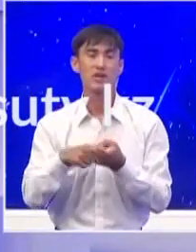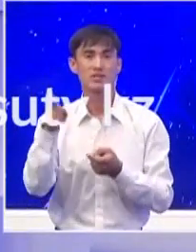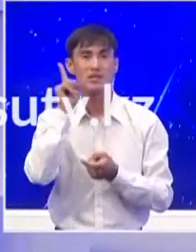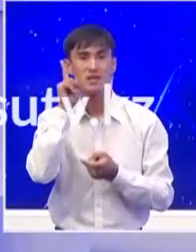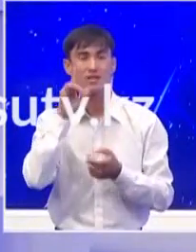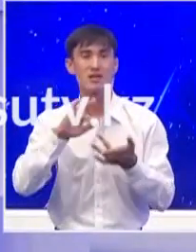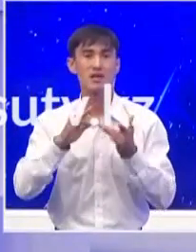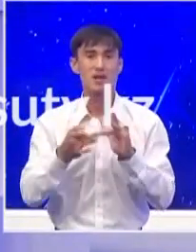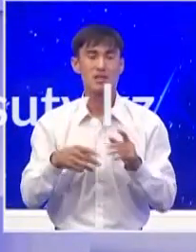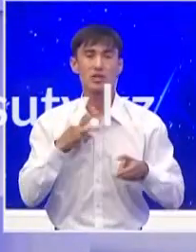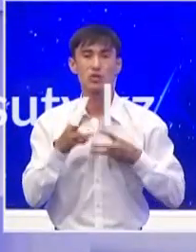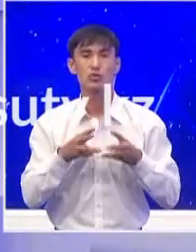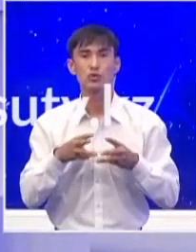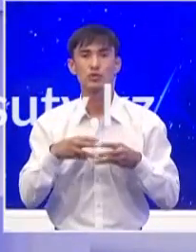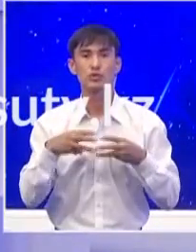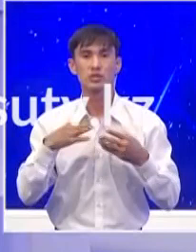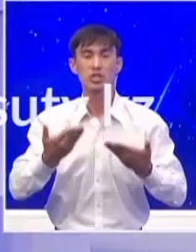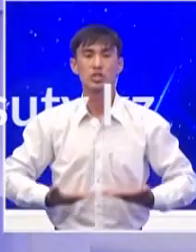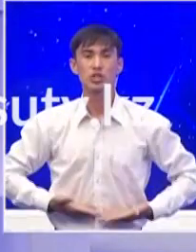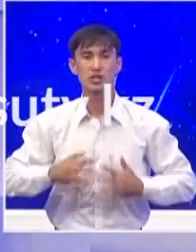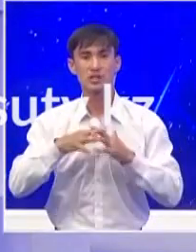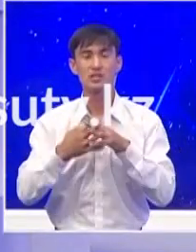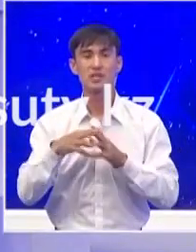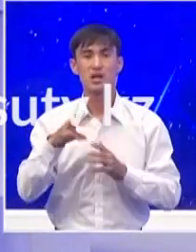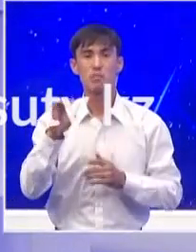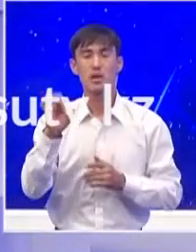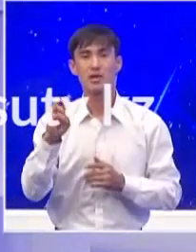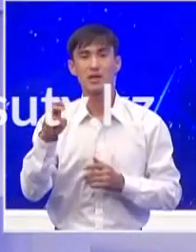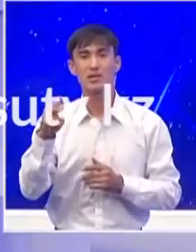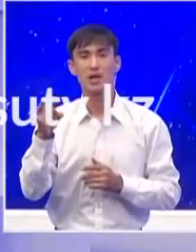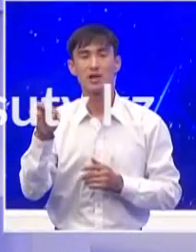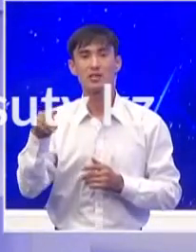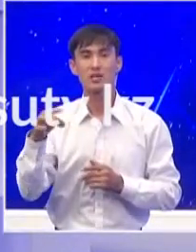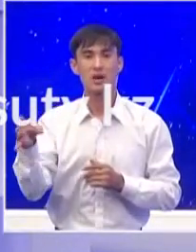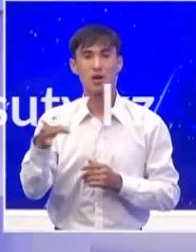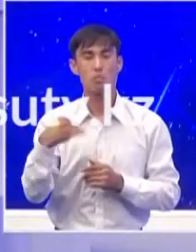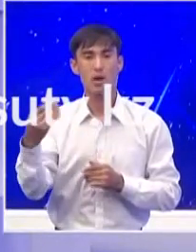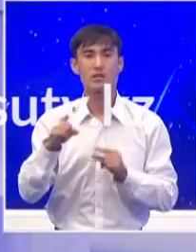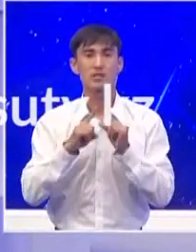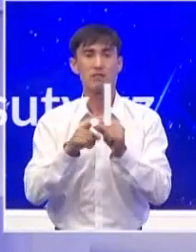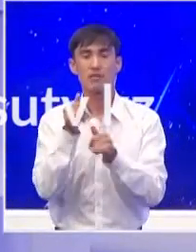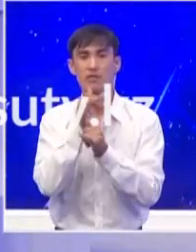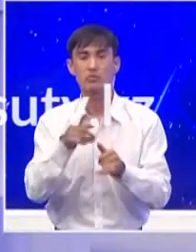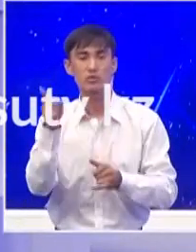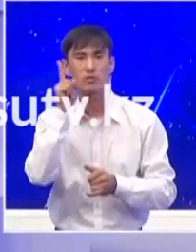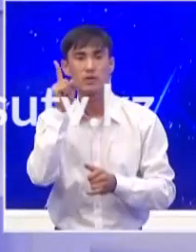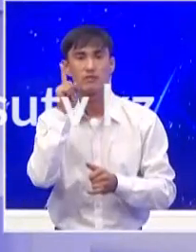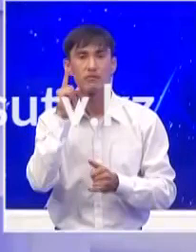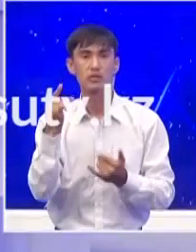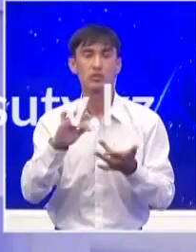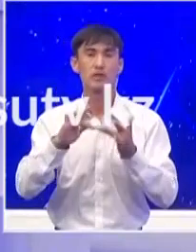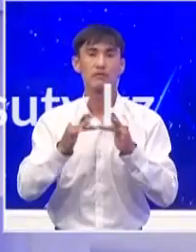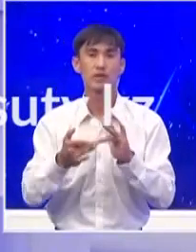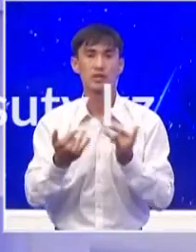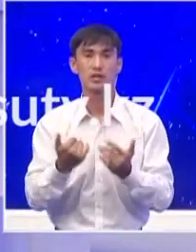жалуются жители сел в реке и рыскулова в талгарском районе по их словам невозможно даже сделать звонок не говоря уже